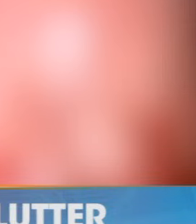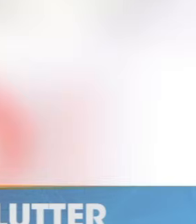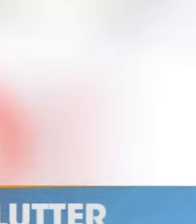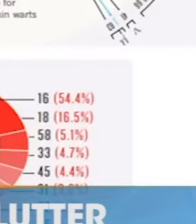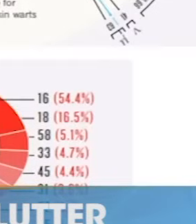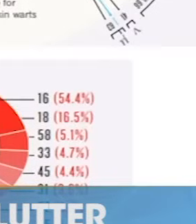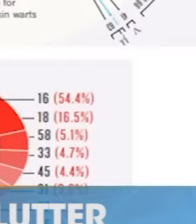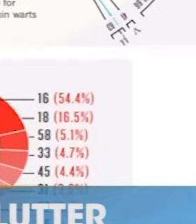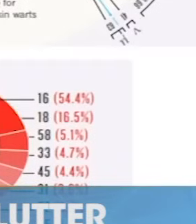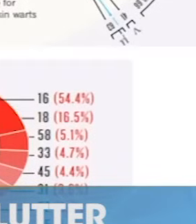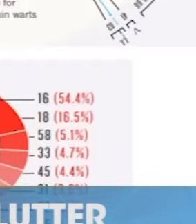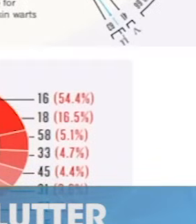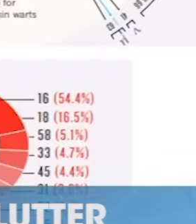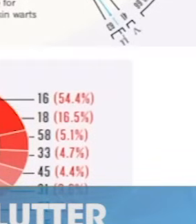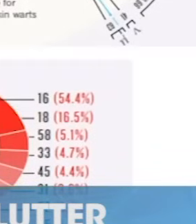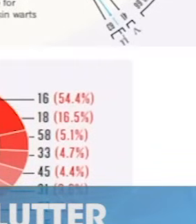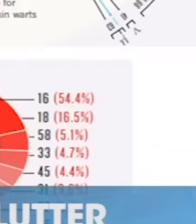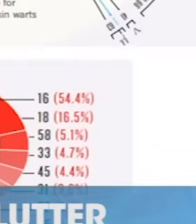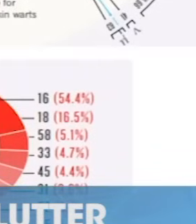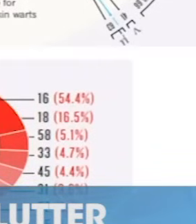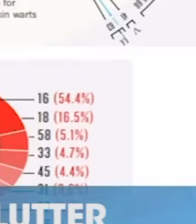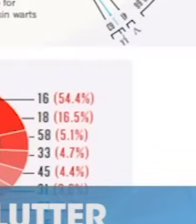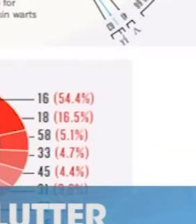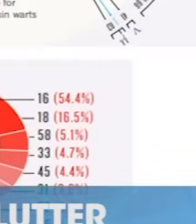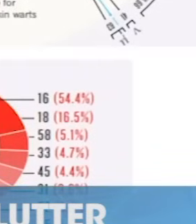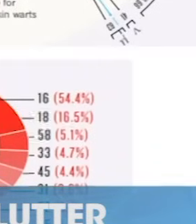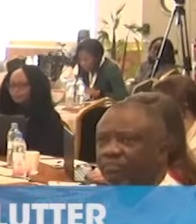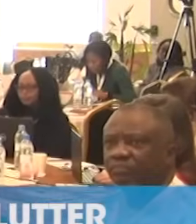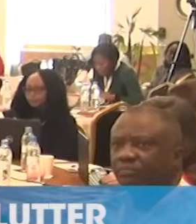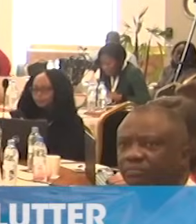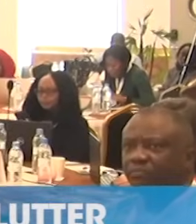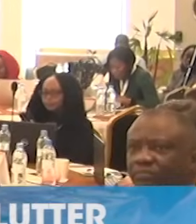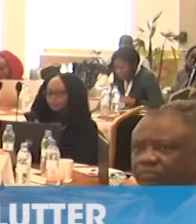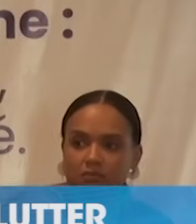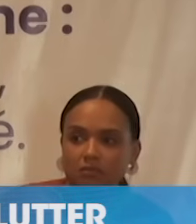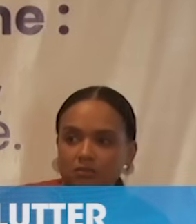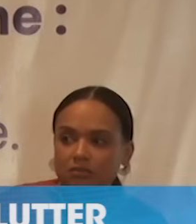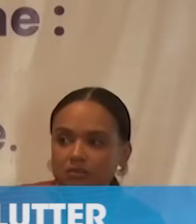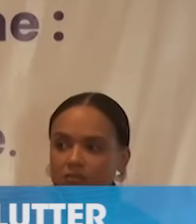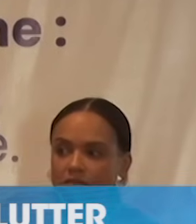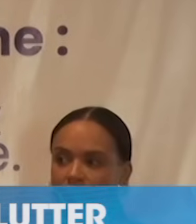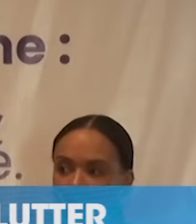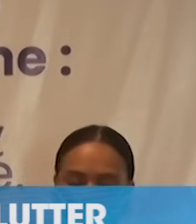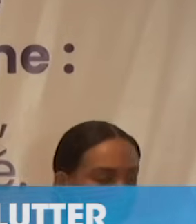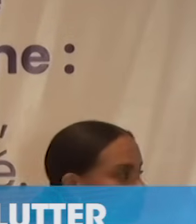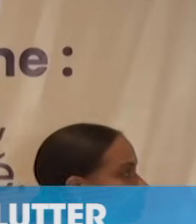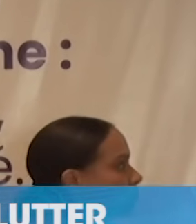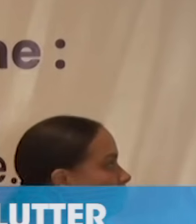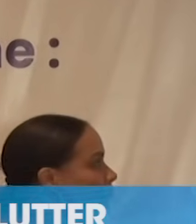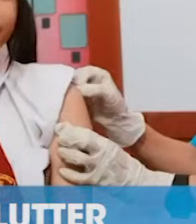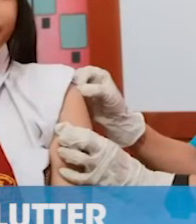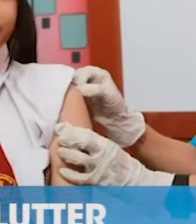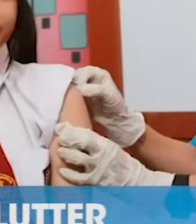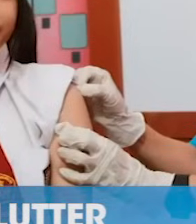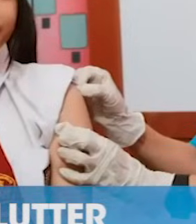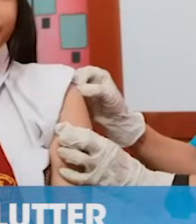on parlera aussi de santé avec la tenue dans notre pays d'un symposium sur le cancer du col de l'utérus. C'était l'occasion pour les acteurs du